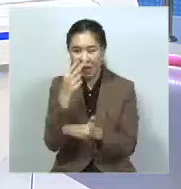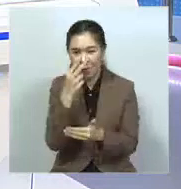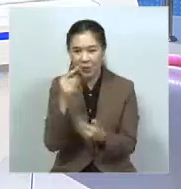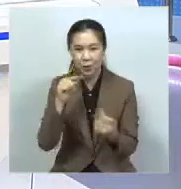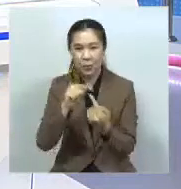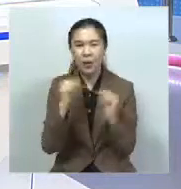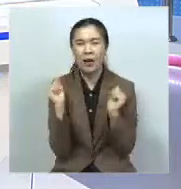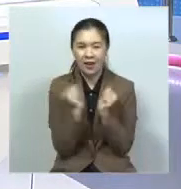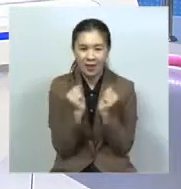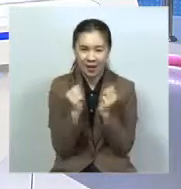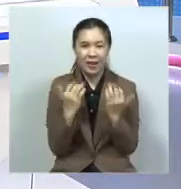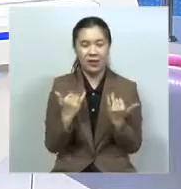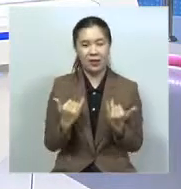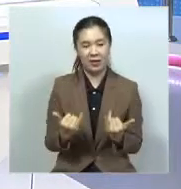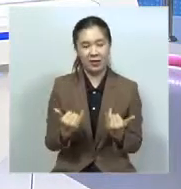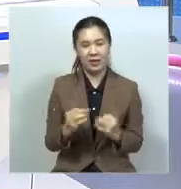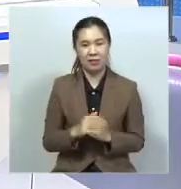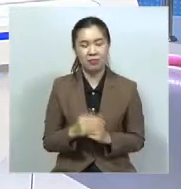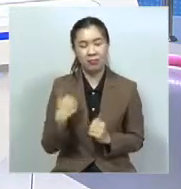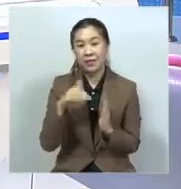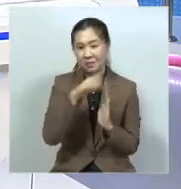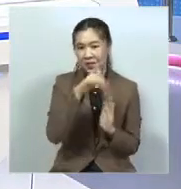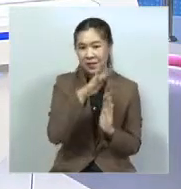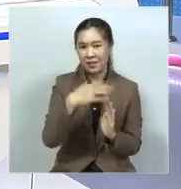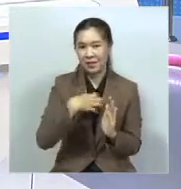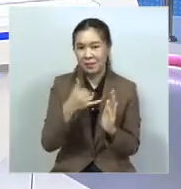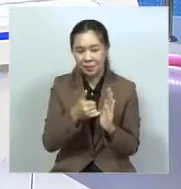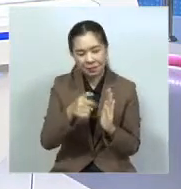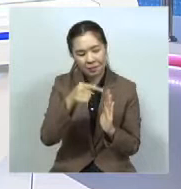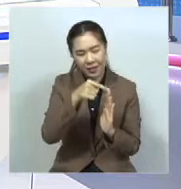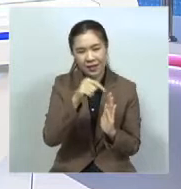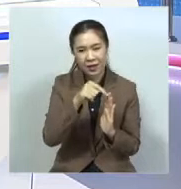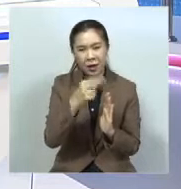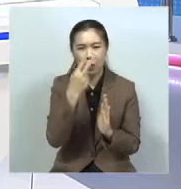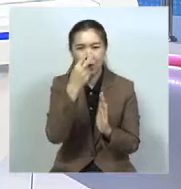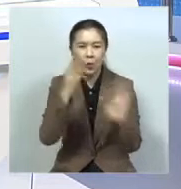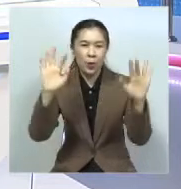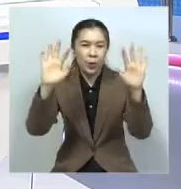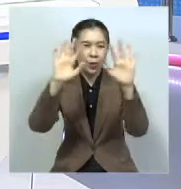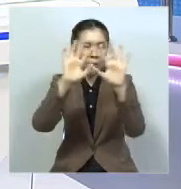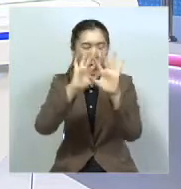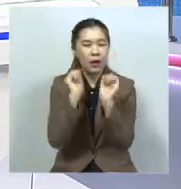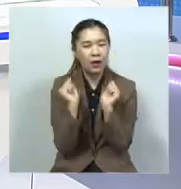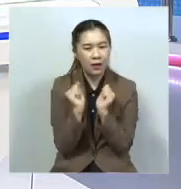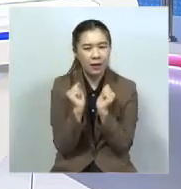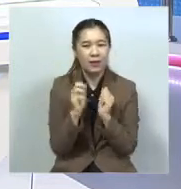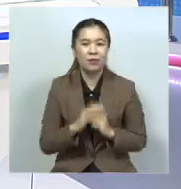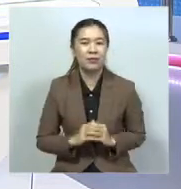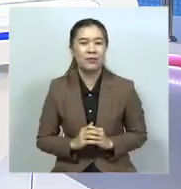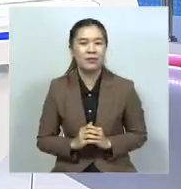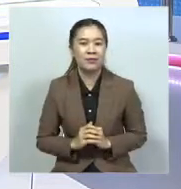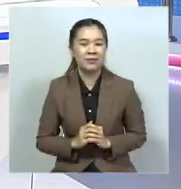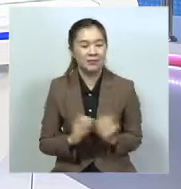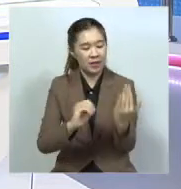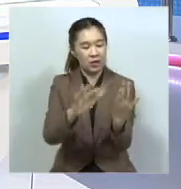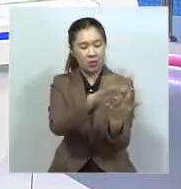ในช่วงฤดูหนาวแบบนี้หลายๆคนก็จะมองว่าเดี๋ยวไปเที่ยวภาคเหนือดีกว่าไปดูทะเลหมอกนะขึ้นไปสัมผัสอากาศหนาวแต่ว่าจริงๆแล้ว